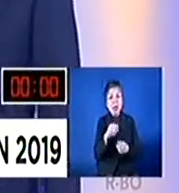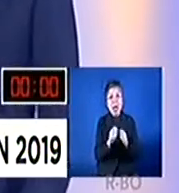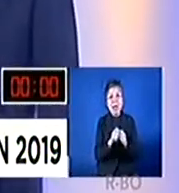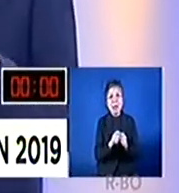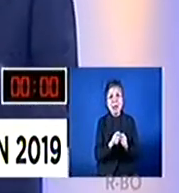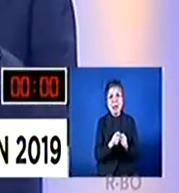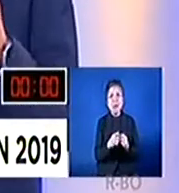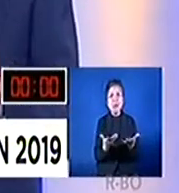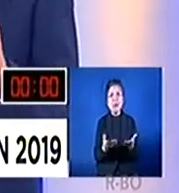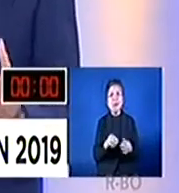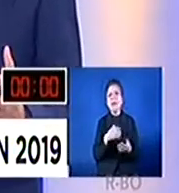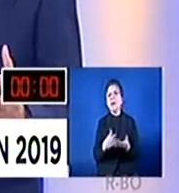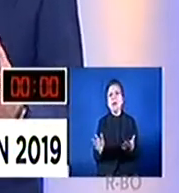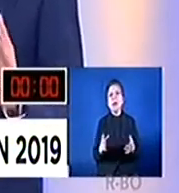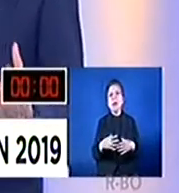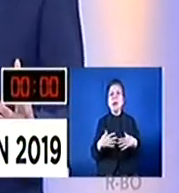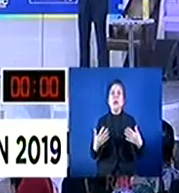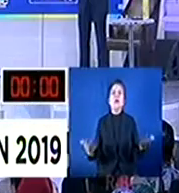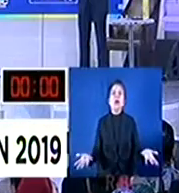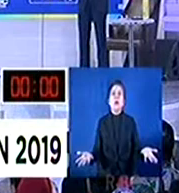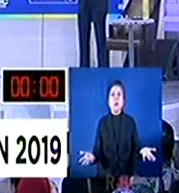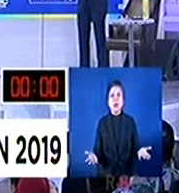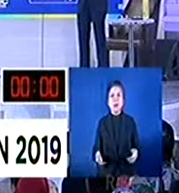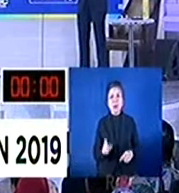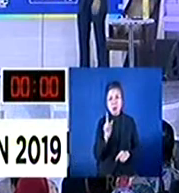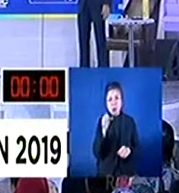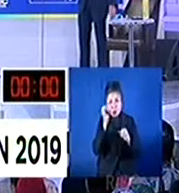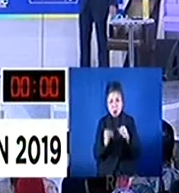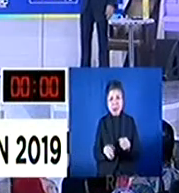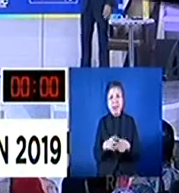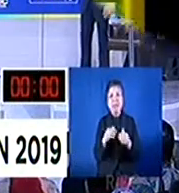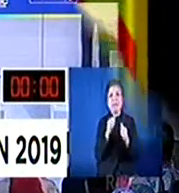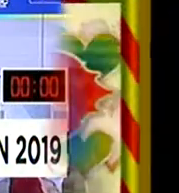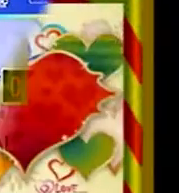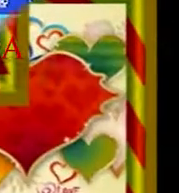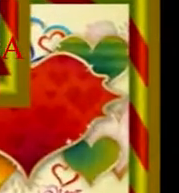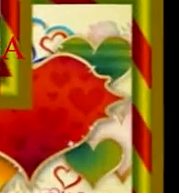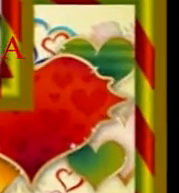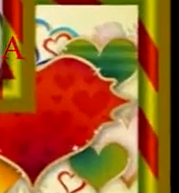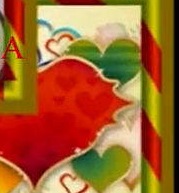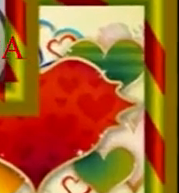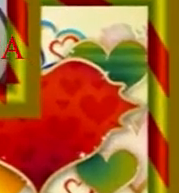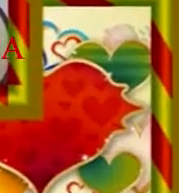instrumen, baik, kita tidak akan mampu menghadirkan satu solusi, baik, bagi masyarakat. Cukup. Terima kasih.